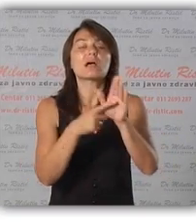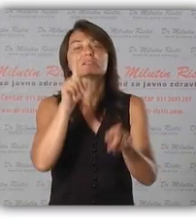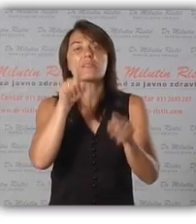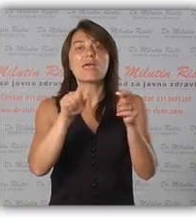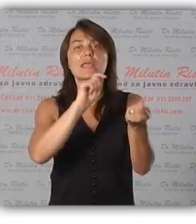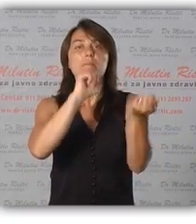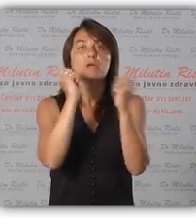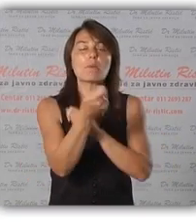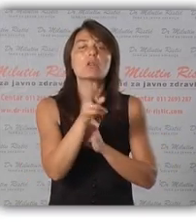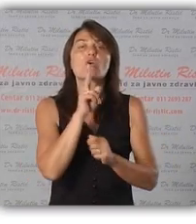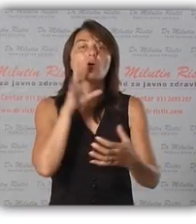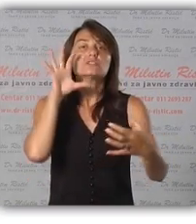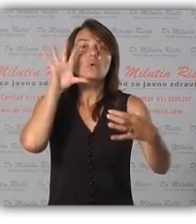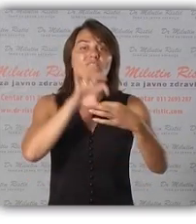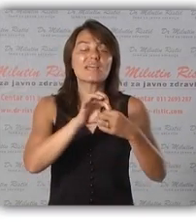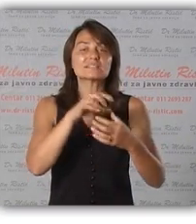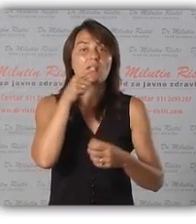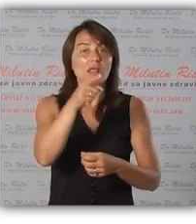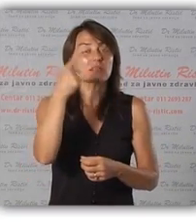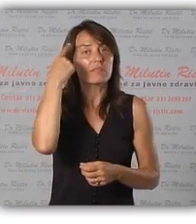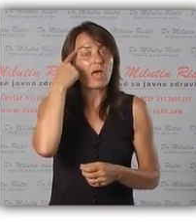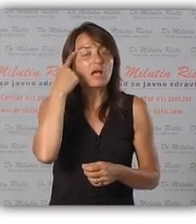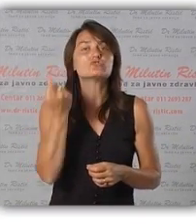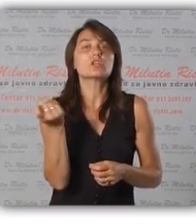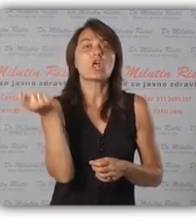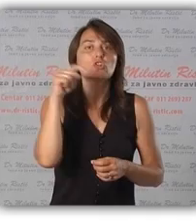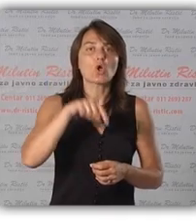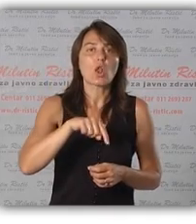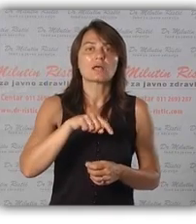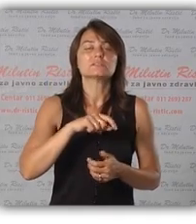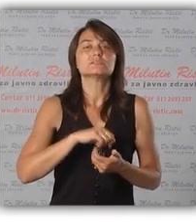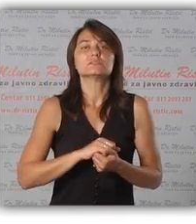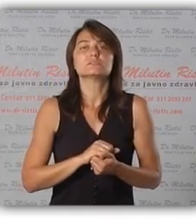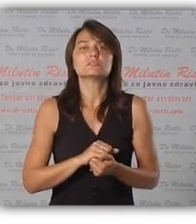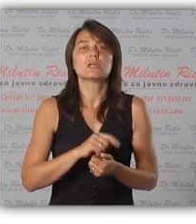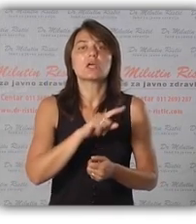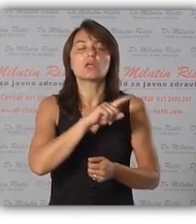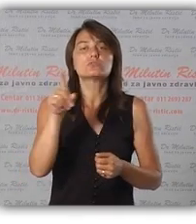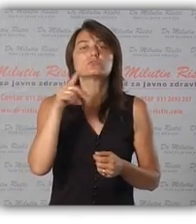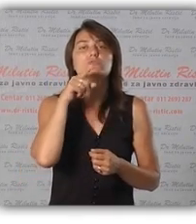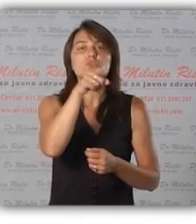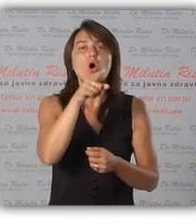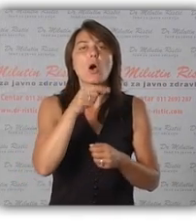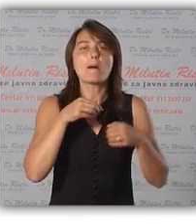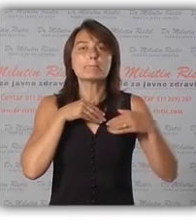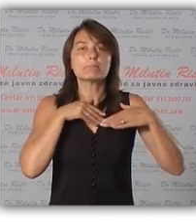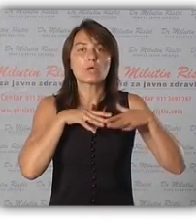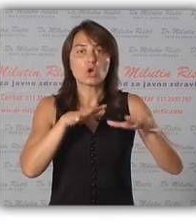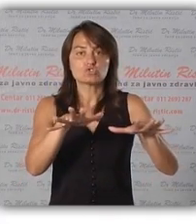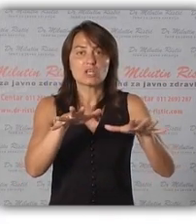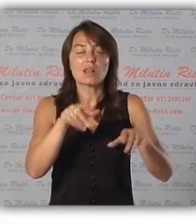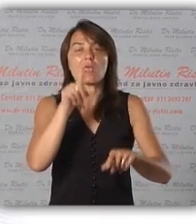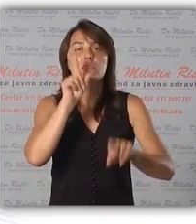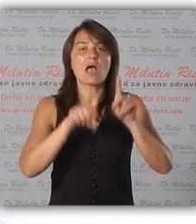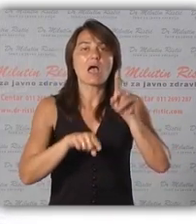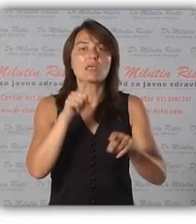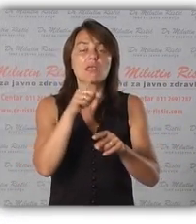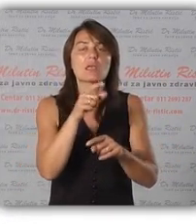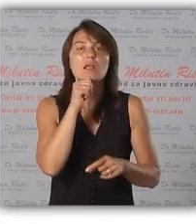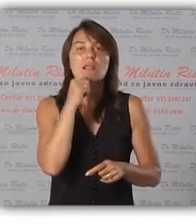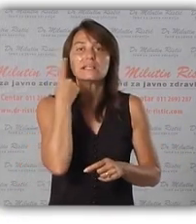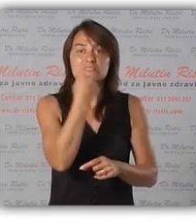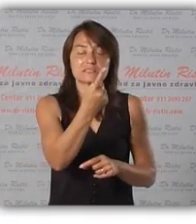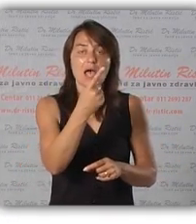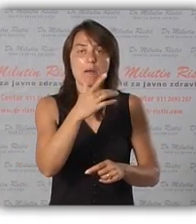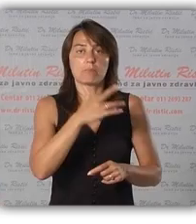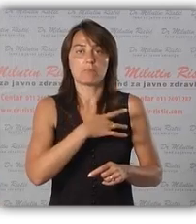ukazuje na neke promene koje su vezane na taj način da dolazi do aneurizmatskih proširenja ili